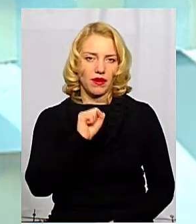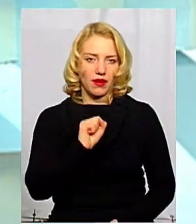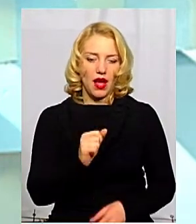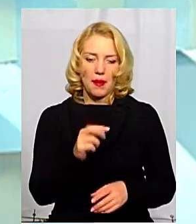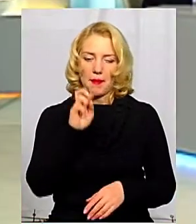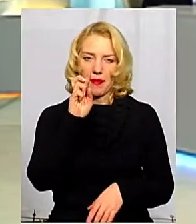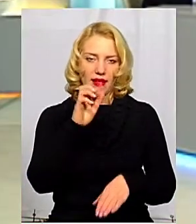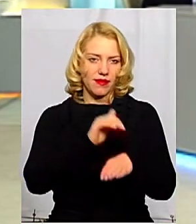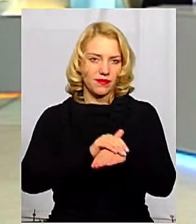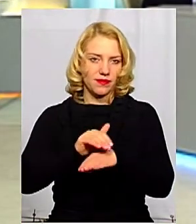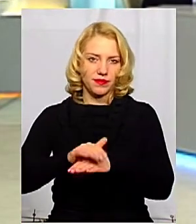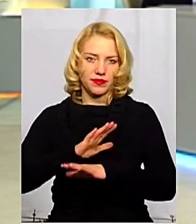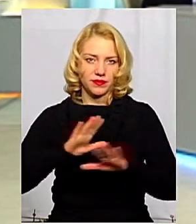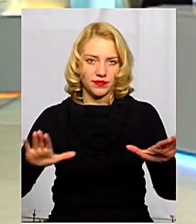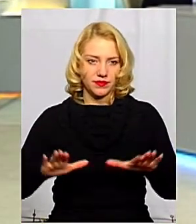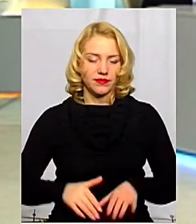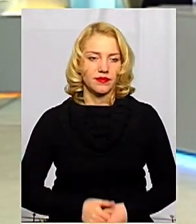і в тому році ми теж його не фіксували.